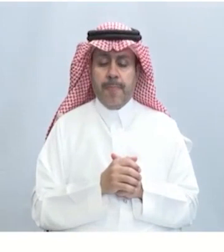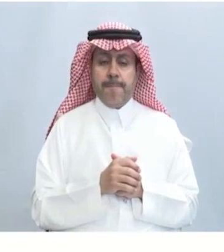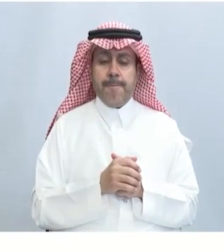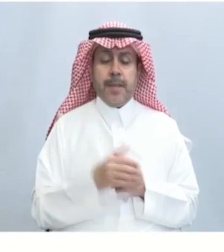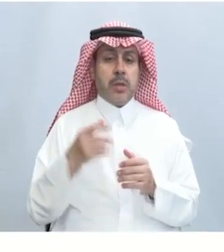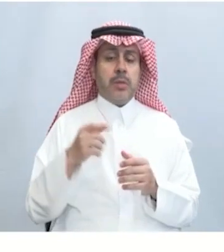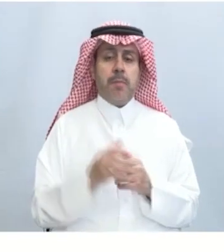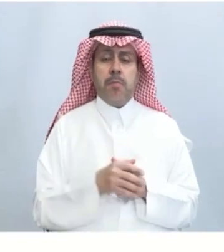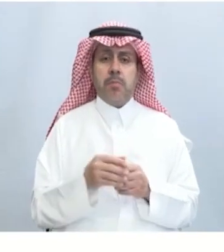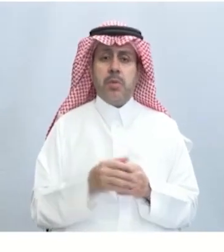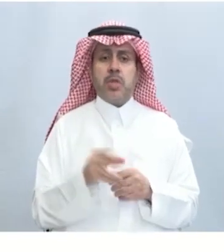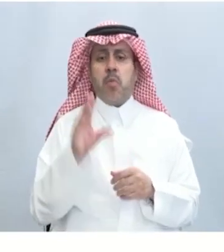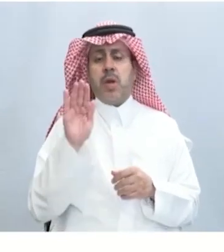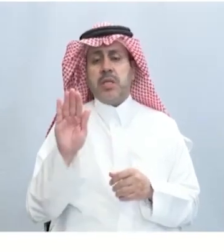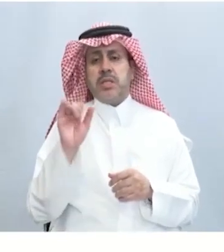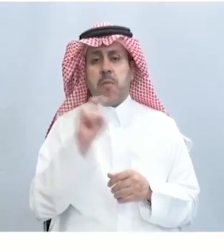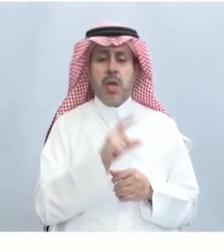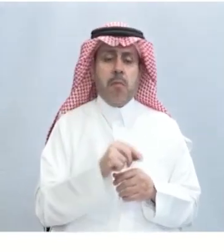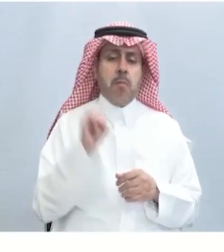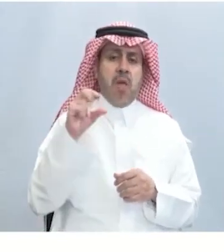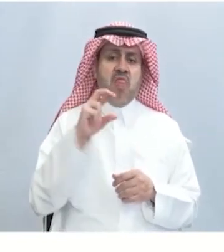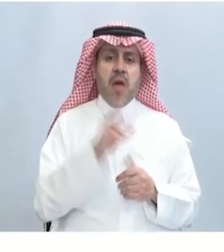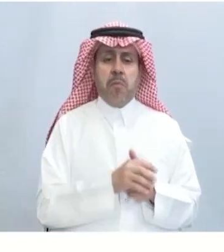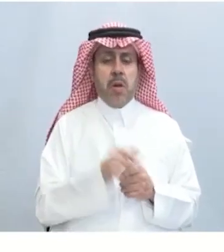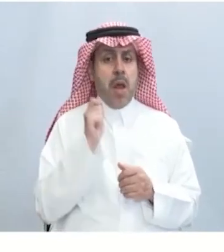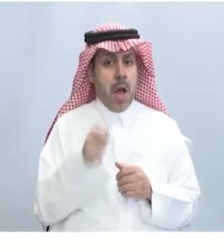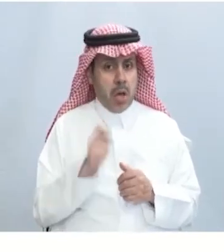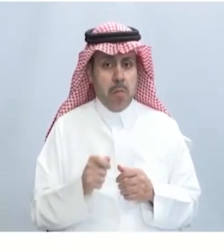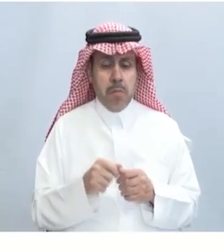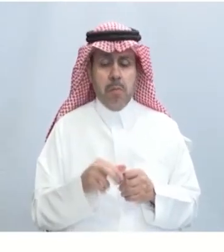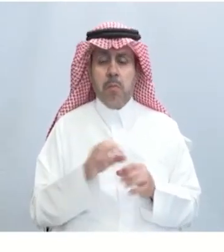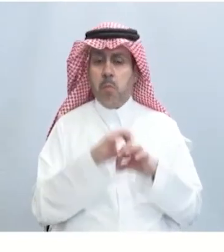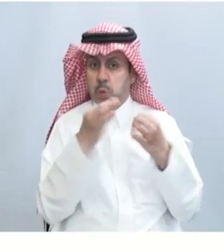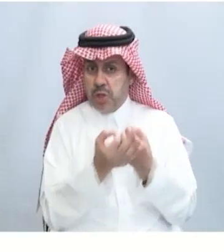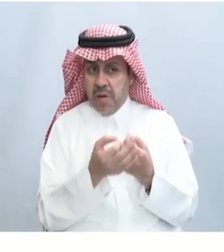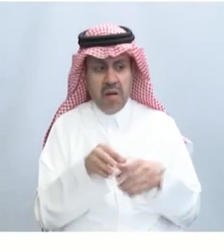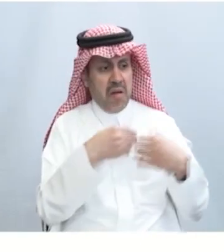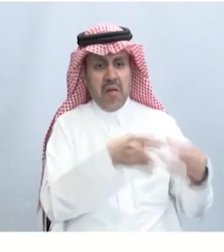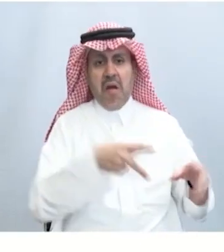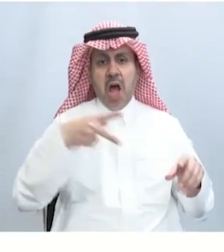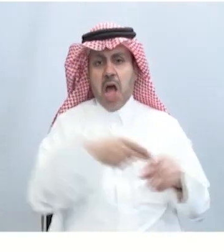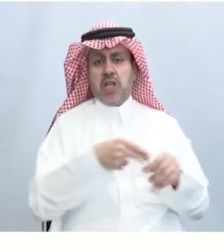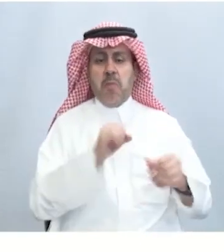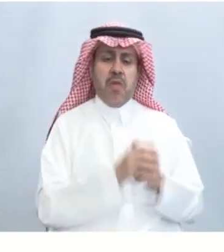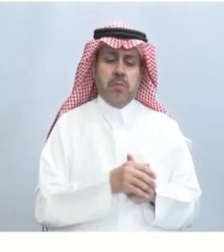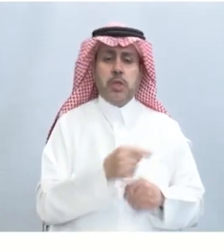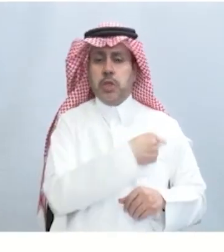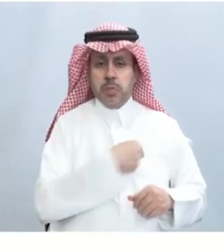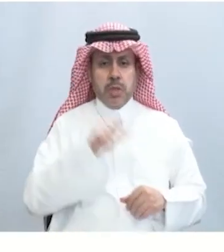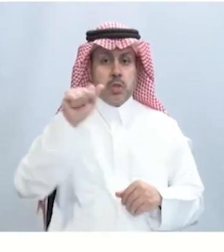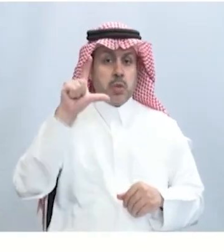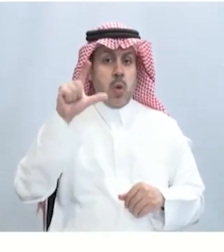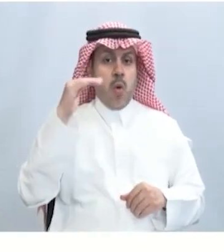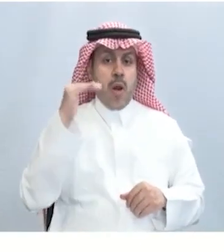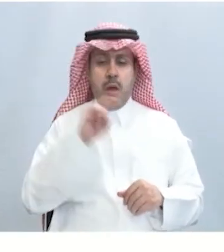يسمونها مذهبا ويقولون لمن لم يرضى بالحكم بمقتضاها انه قاطع المذهب وتسميته صلحا لا